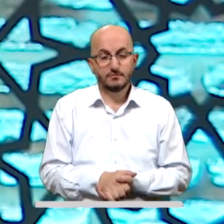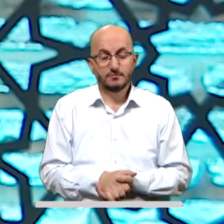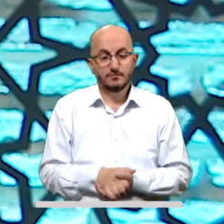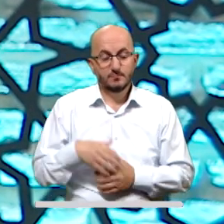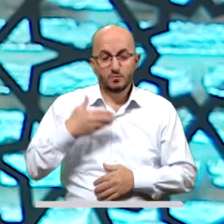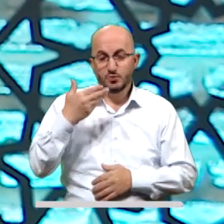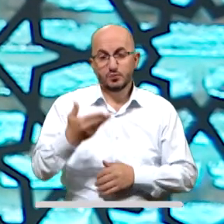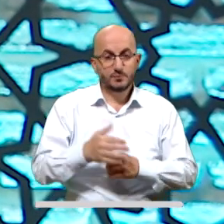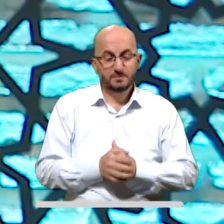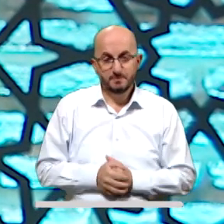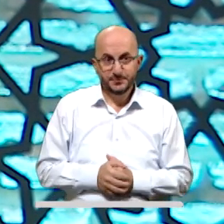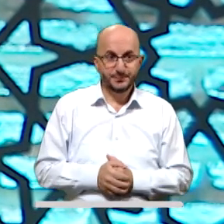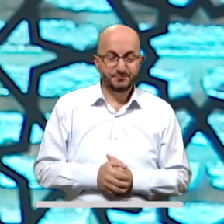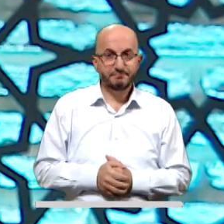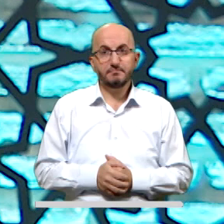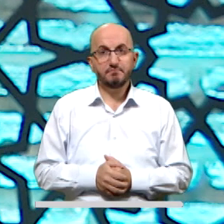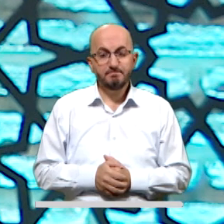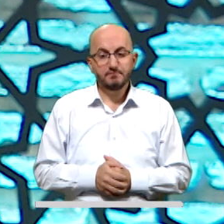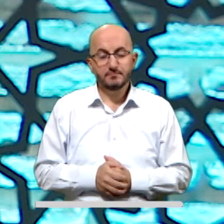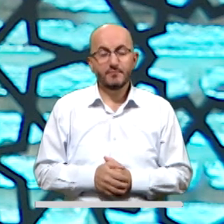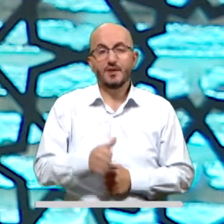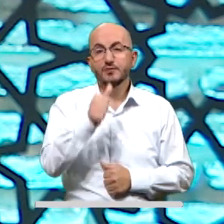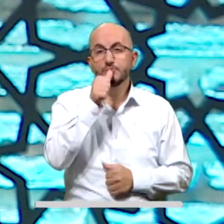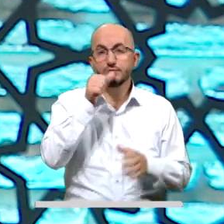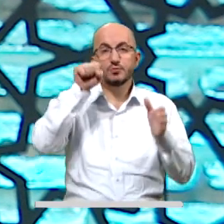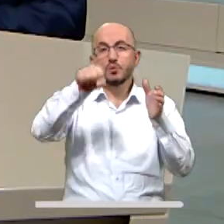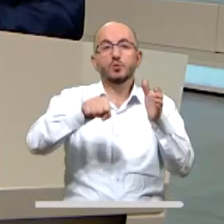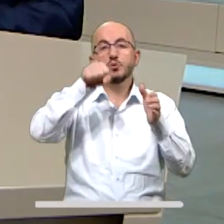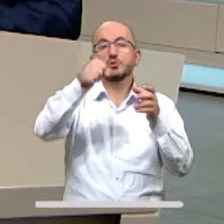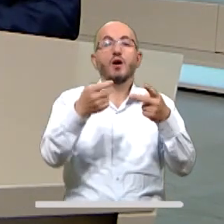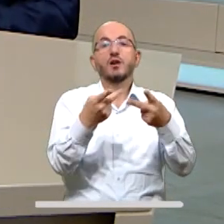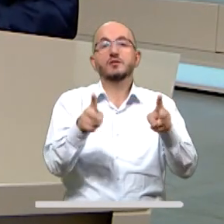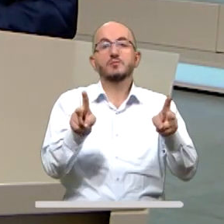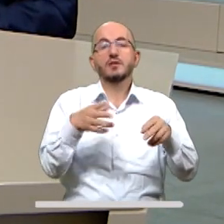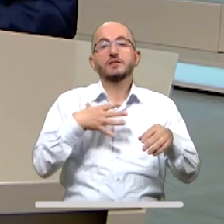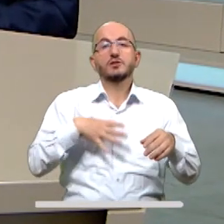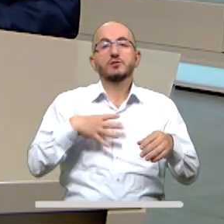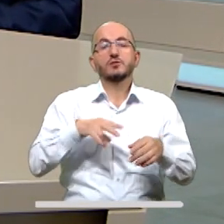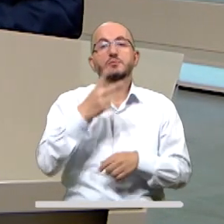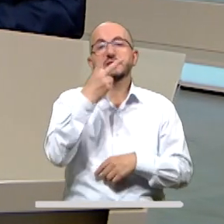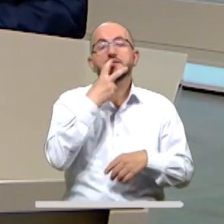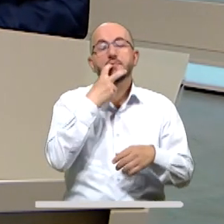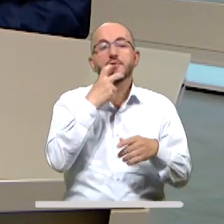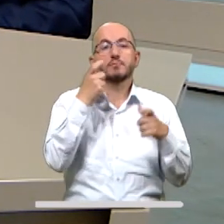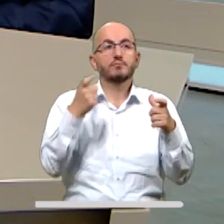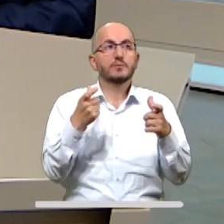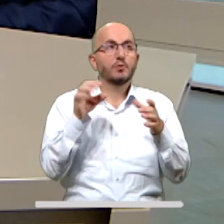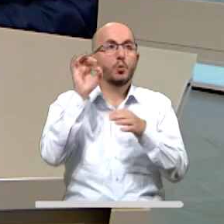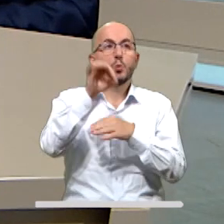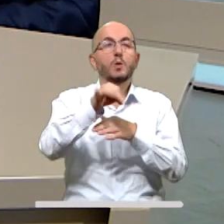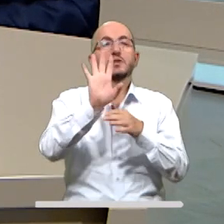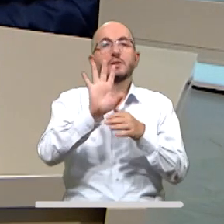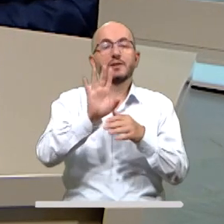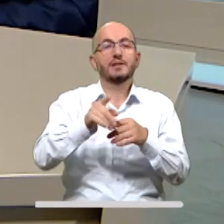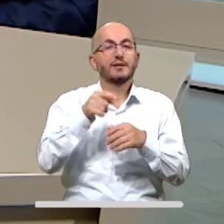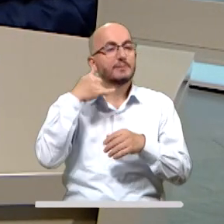Buyurun. Ben bir su kuyusu açtırmak istiyorum. 2 senedir bir tarafa ulaşamadım. En şey sizi